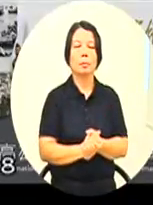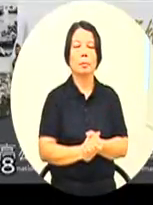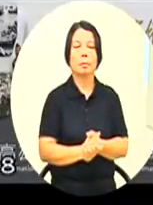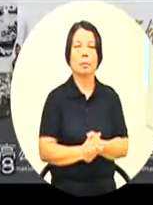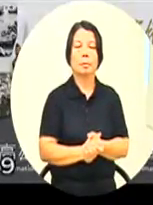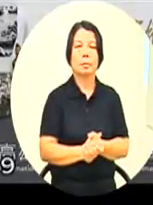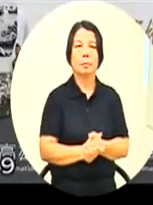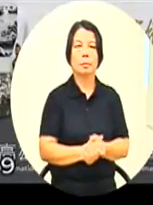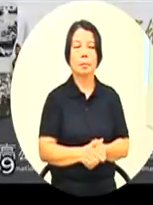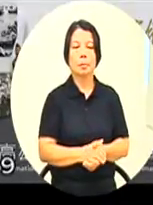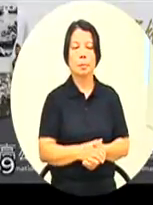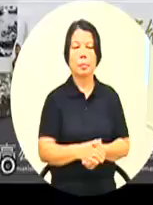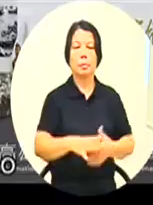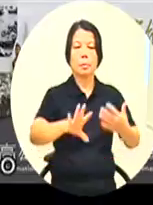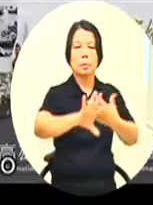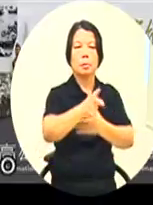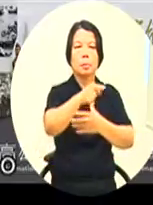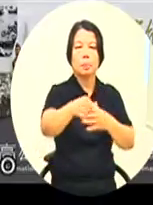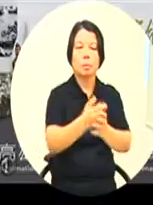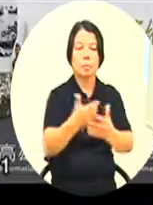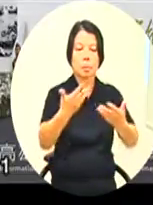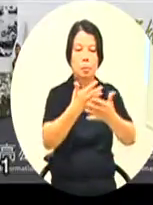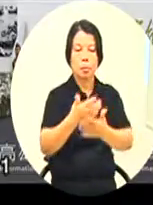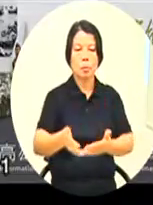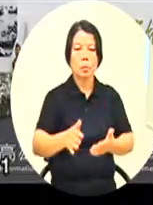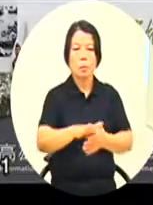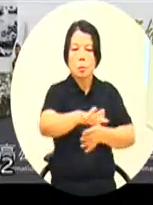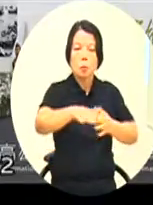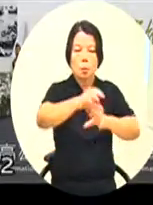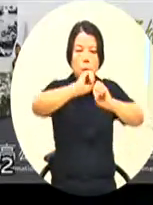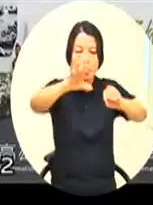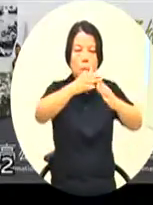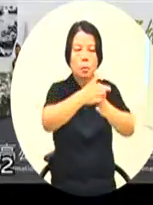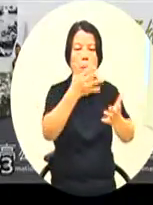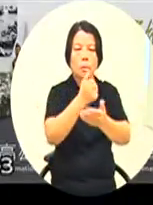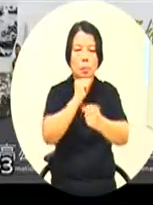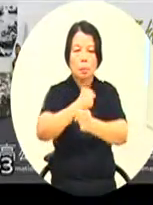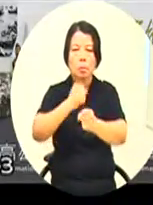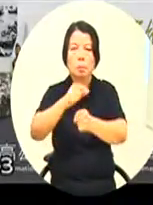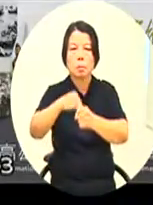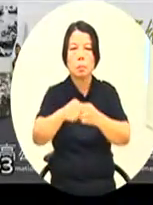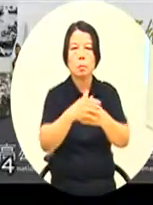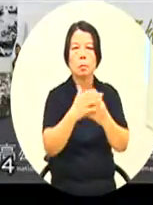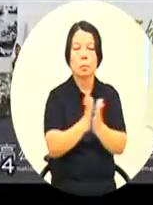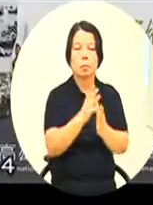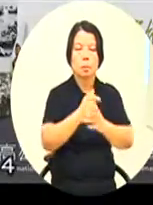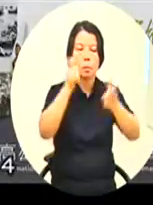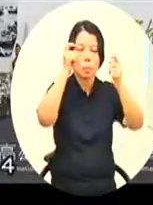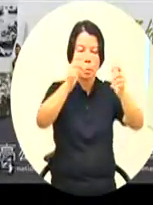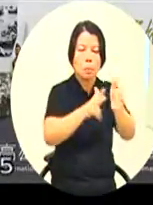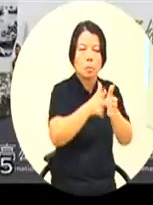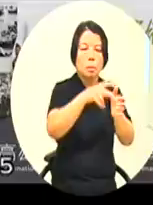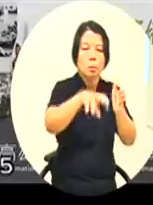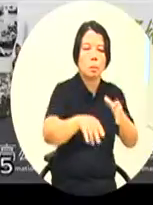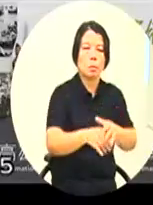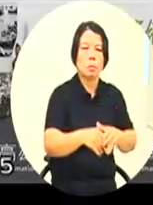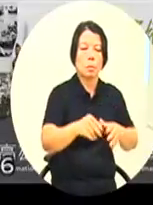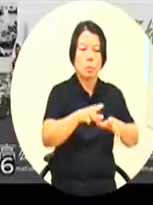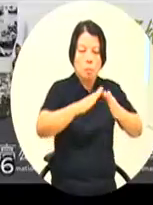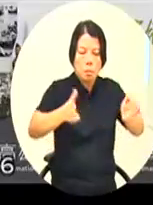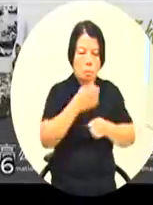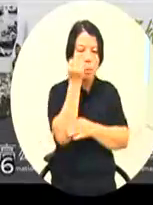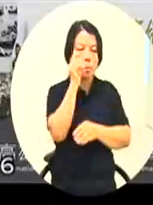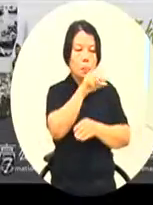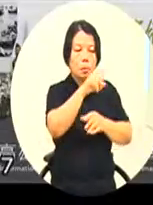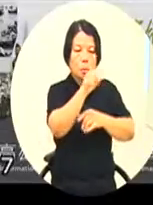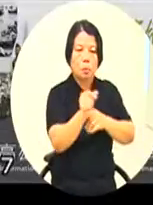就是我们的户外广告的制作哈，这边特别一提的哈，像是我们在高雄火车站月台的通道这边有做